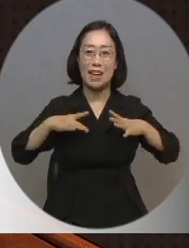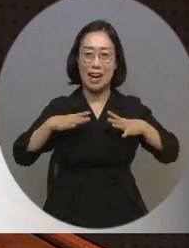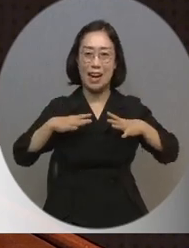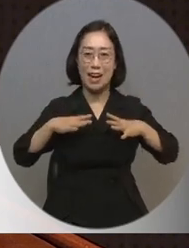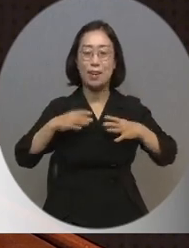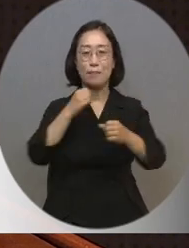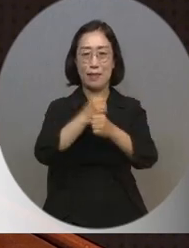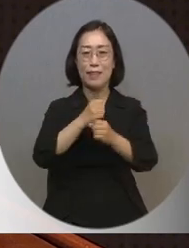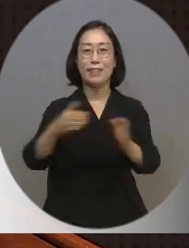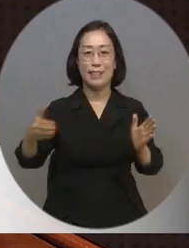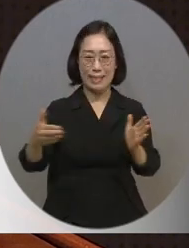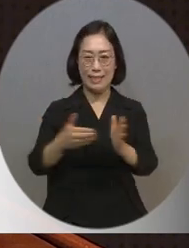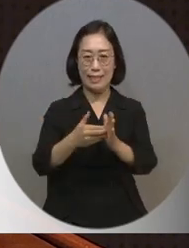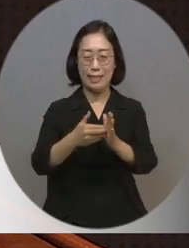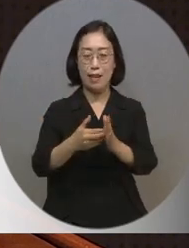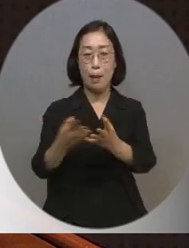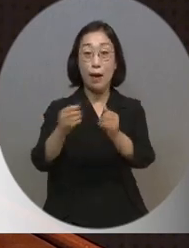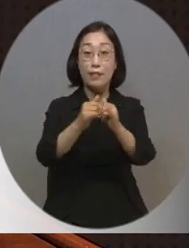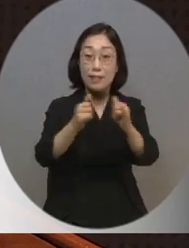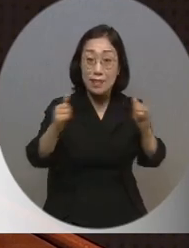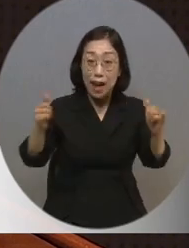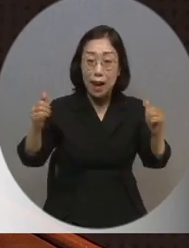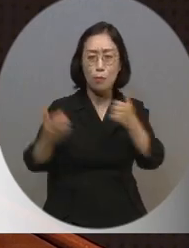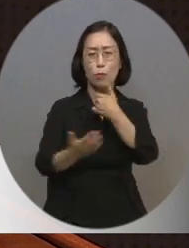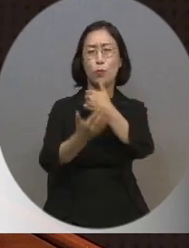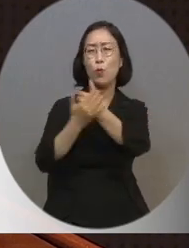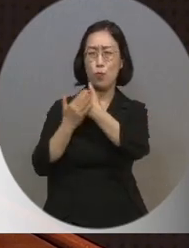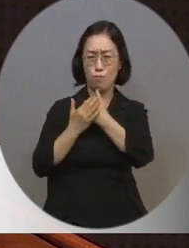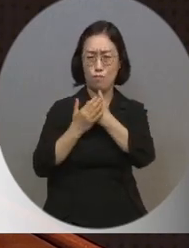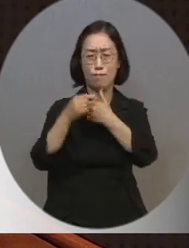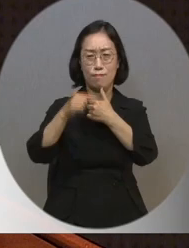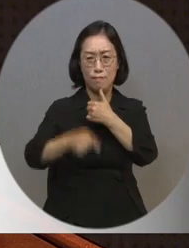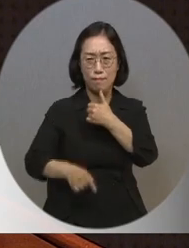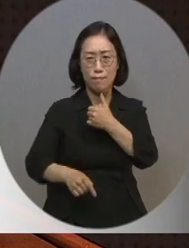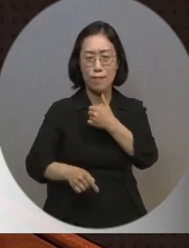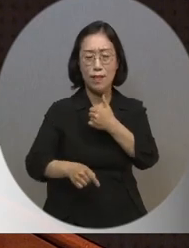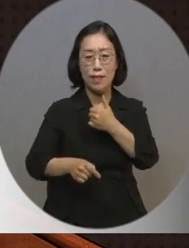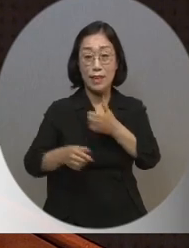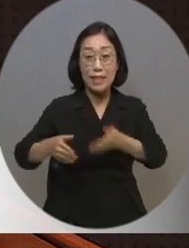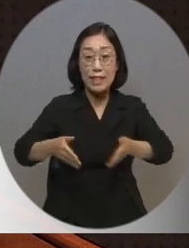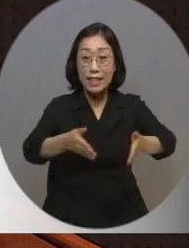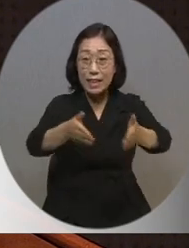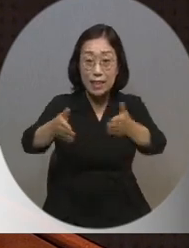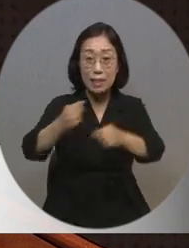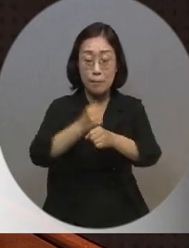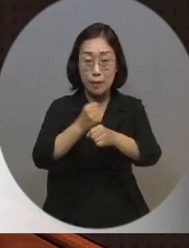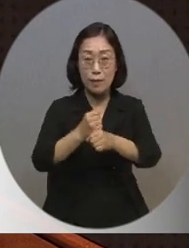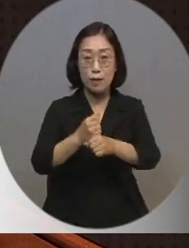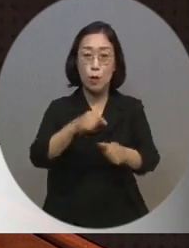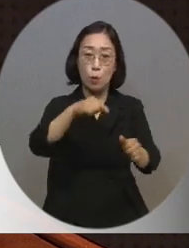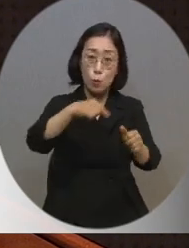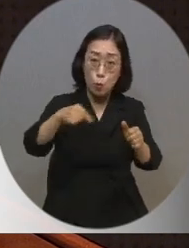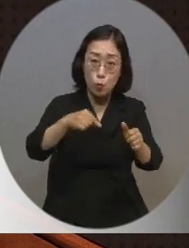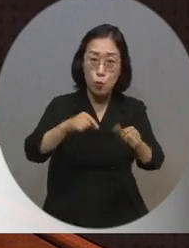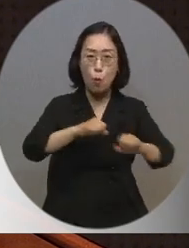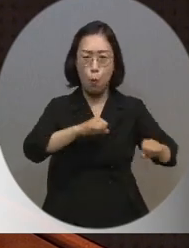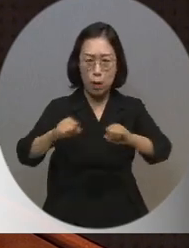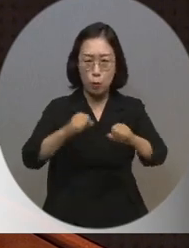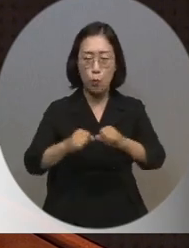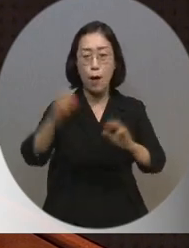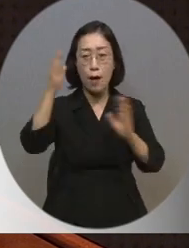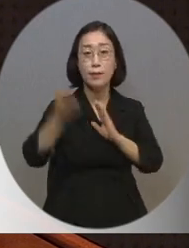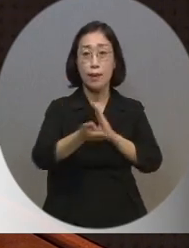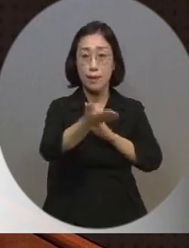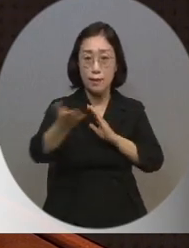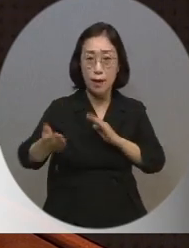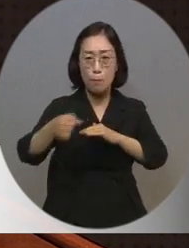생겼습니다. 많은 분들의 도움으로 조성된 맨발 걷기 길에서 교육활동은 우리 학생들의